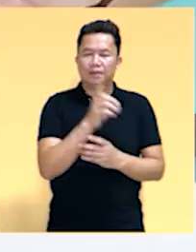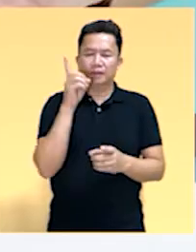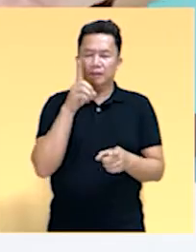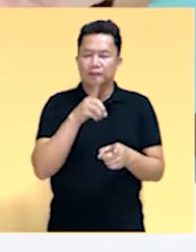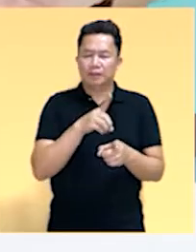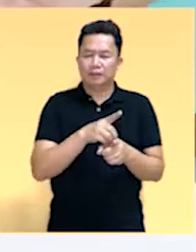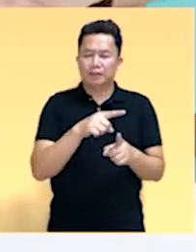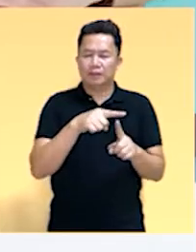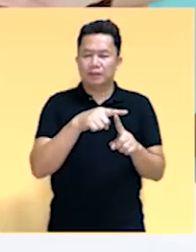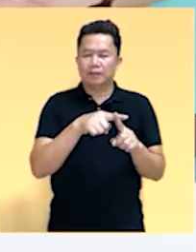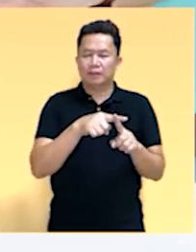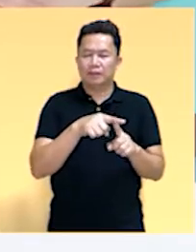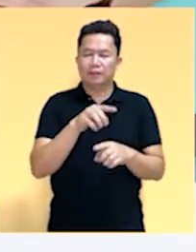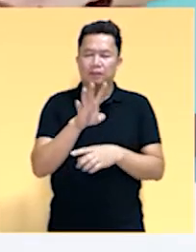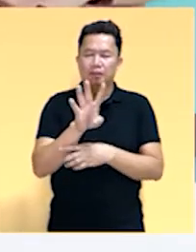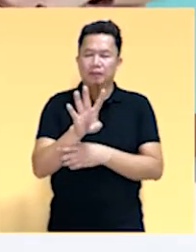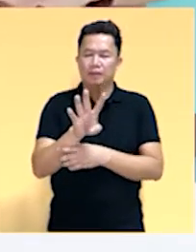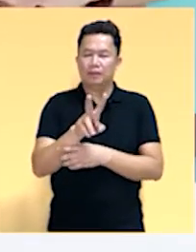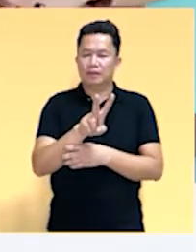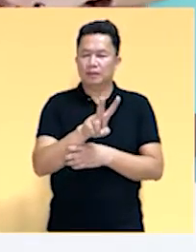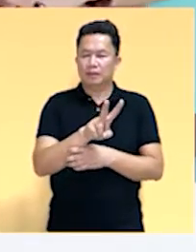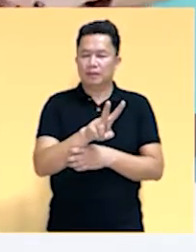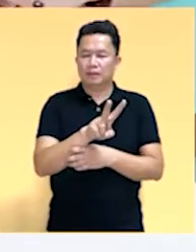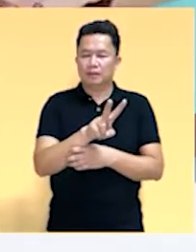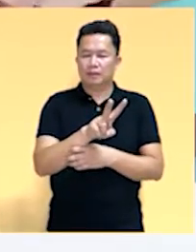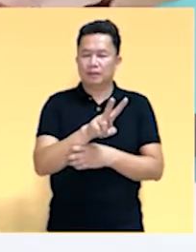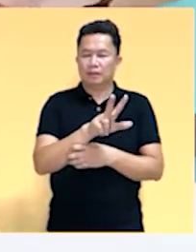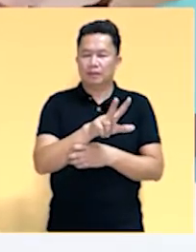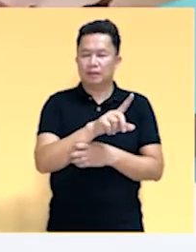2,144 difference plus